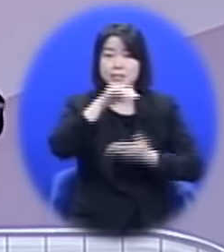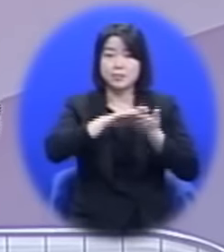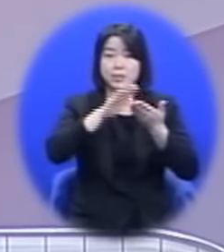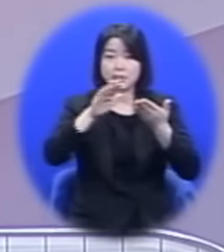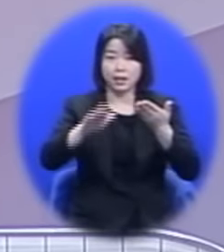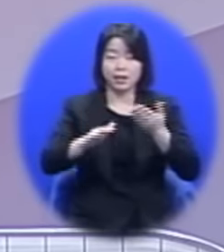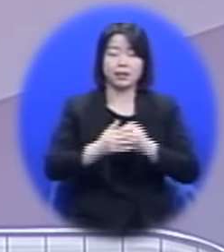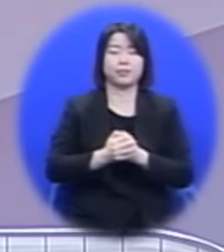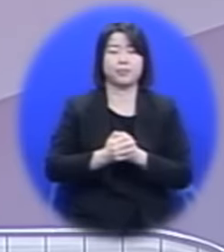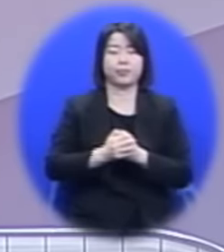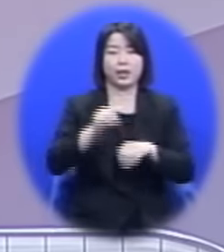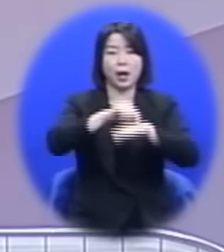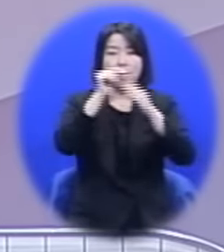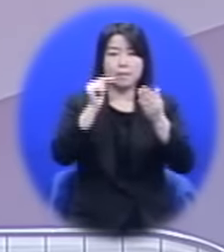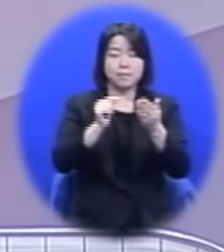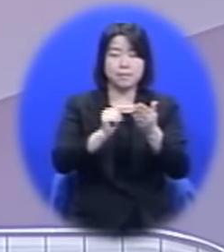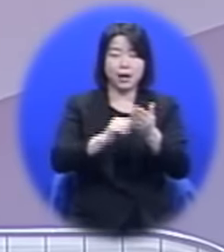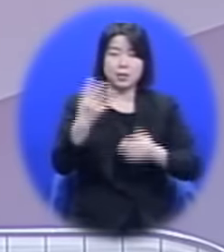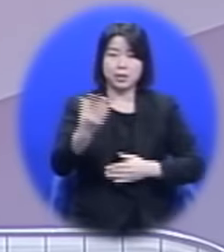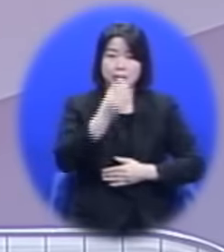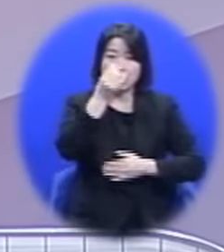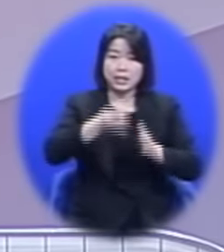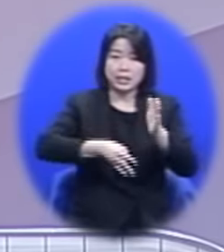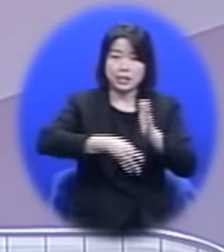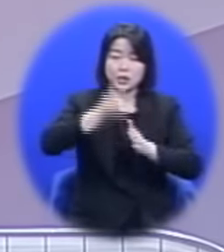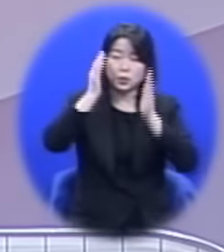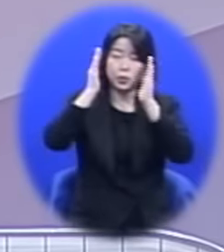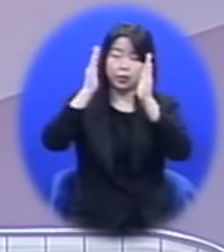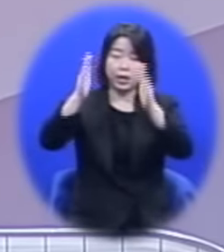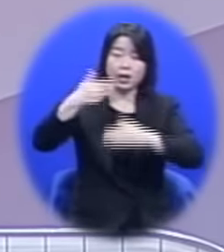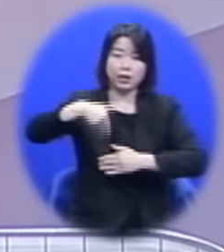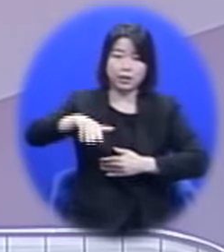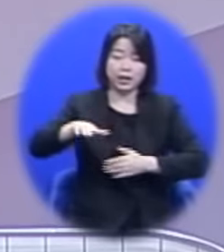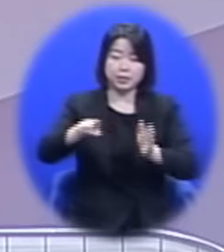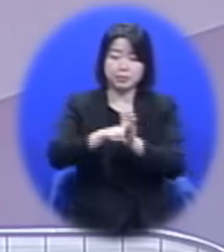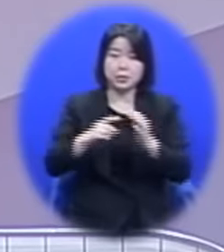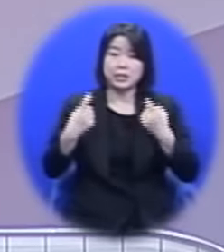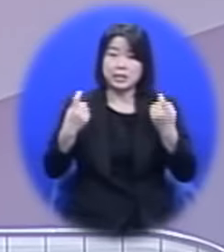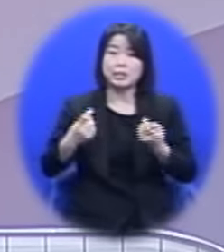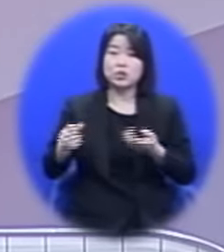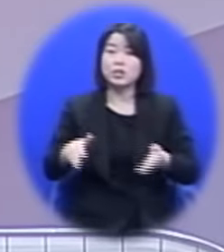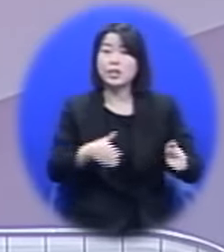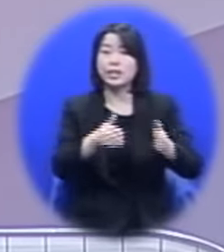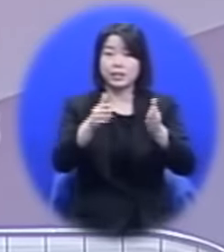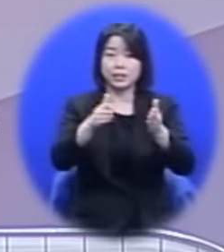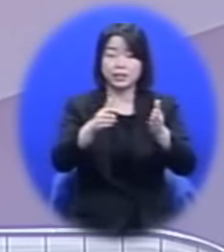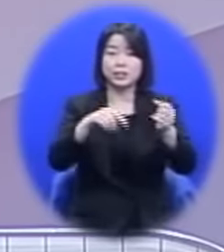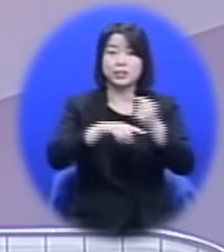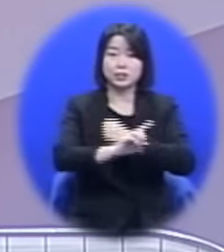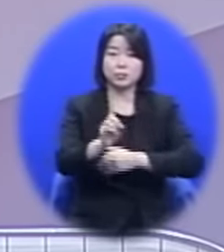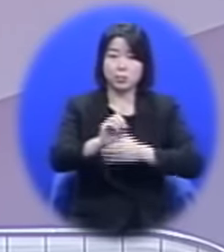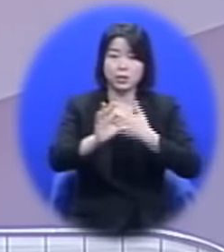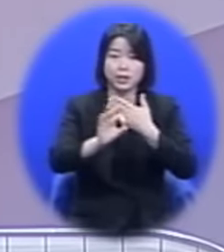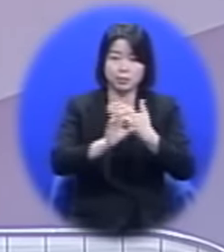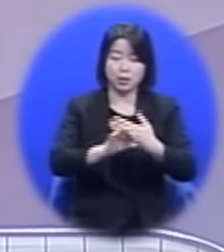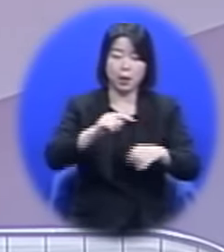마음에 시온을 향하여 오르는 순례길이라고 말했는데 그것은 마음의 길이 있다는